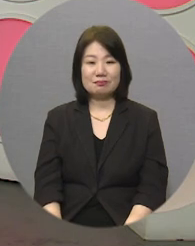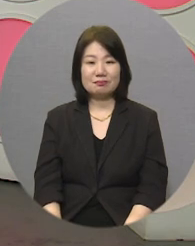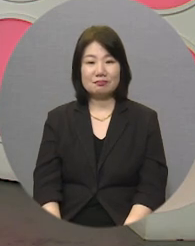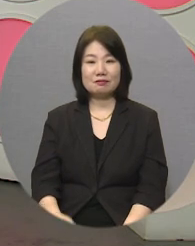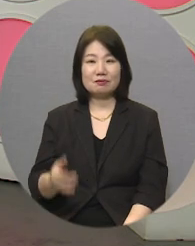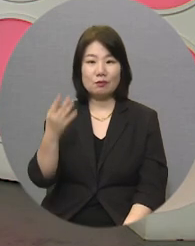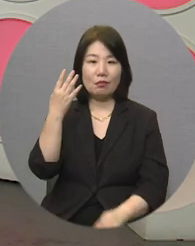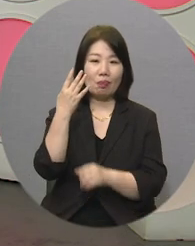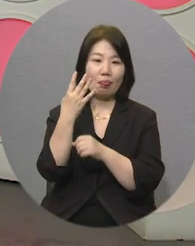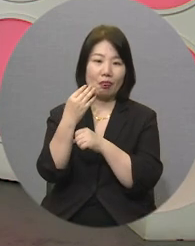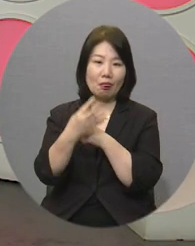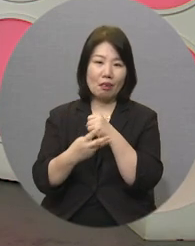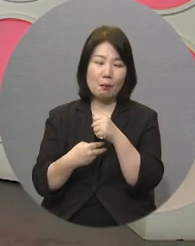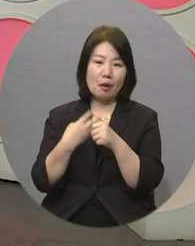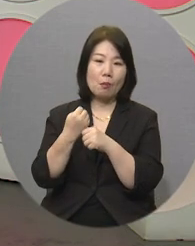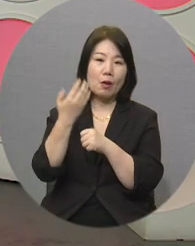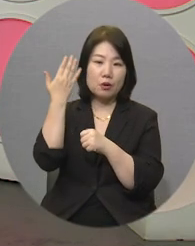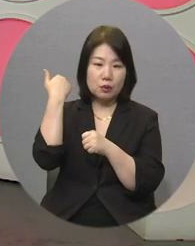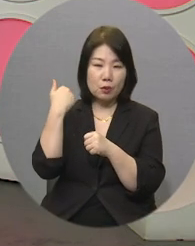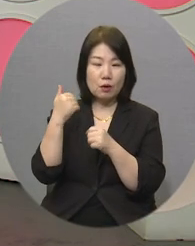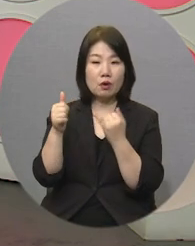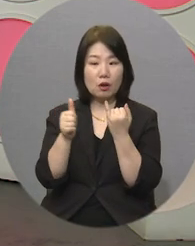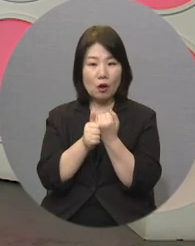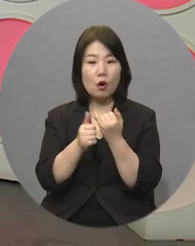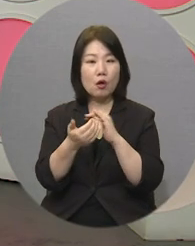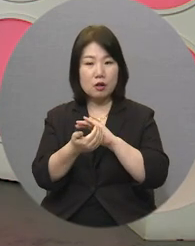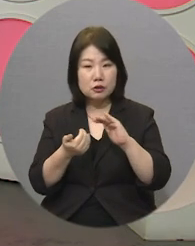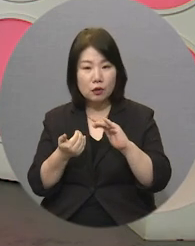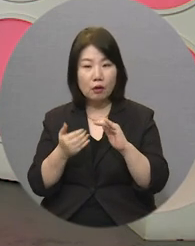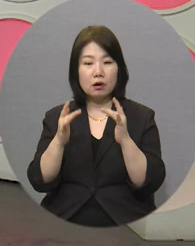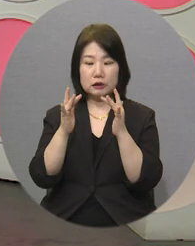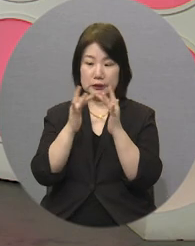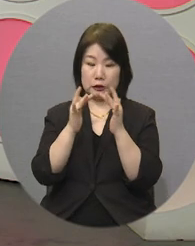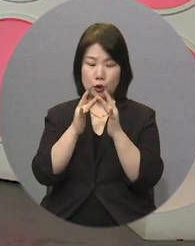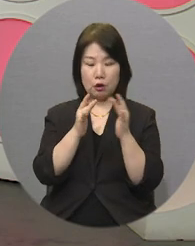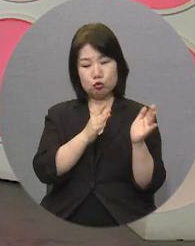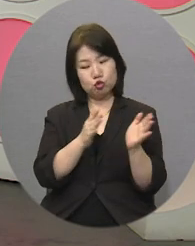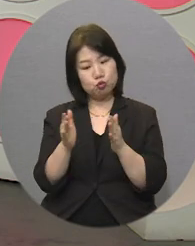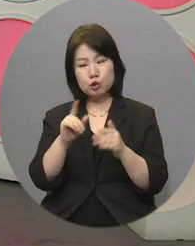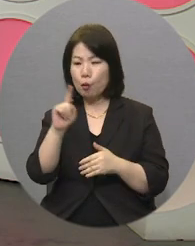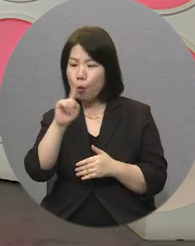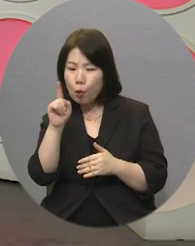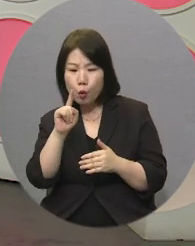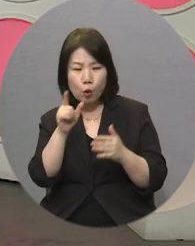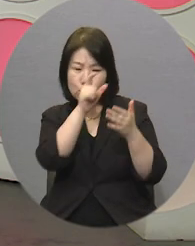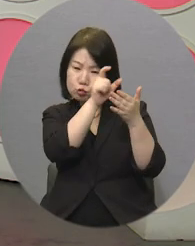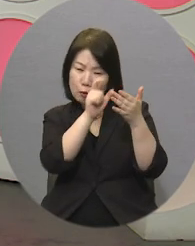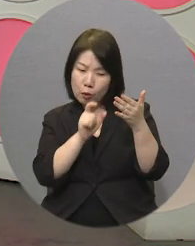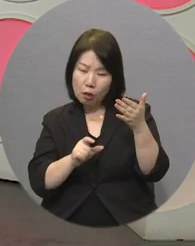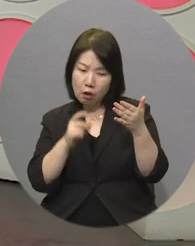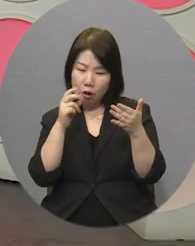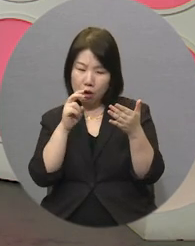몇 년 전 저는 결혼을 앞두고 인터넷에서 준비 목록을 찾아보았습니다.